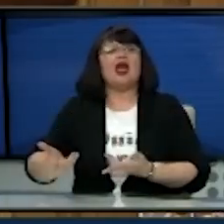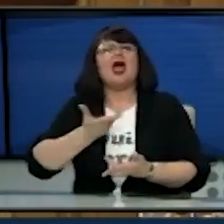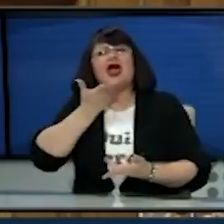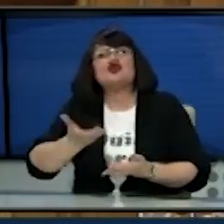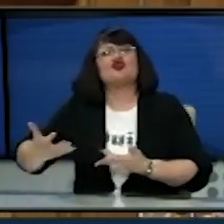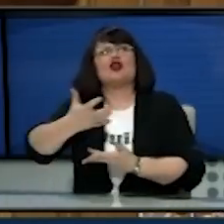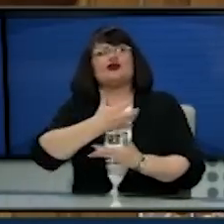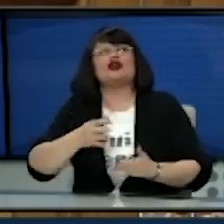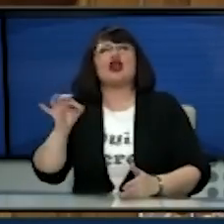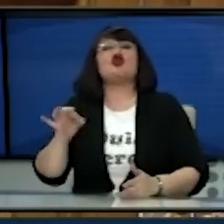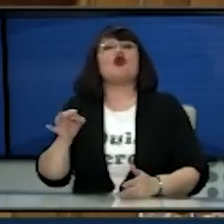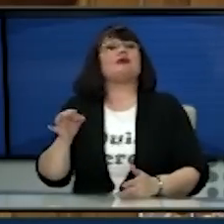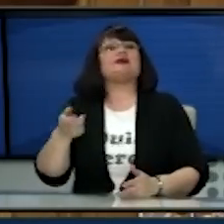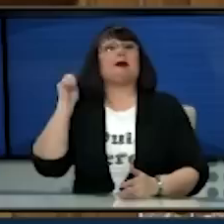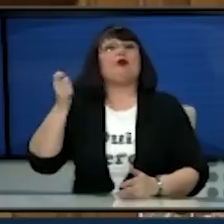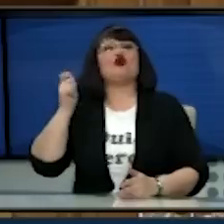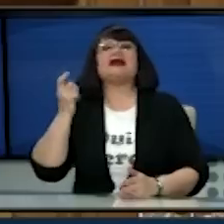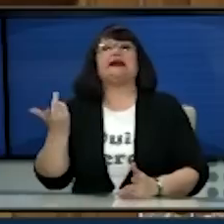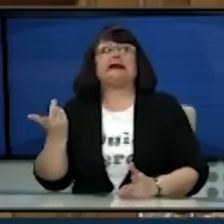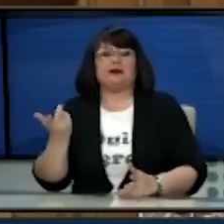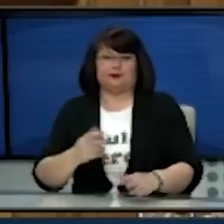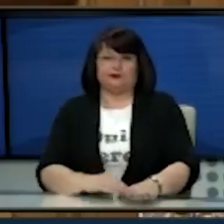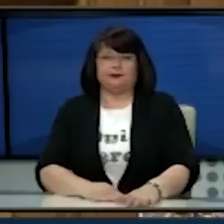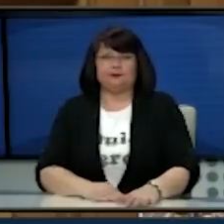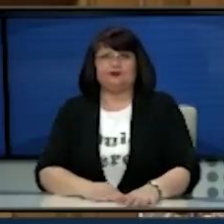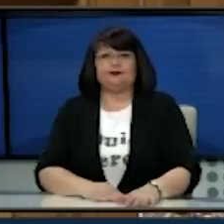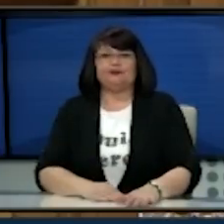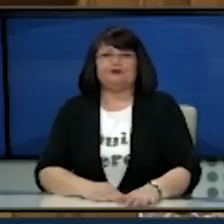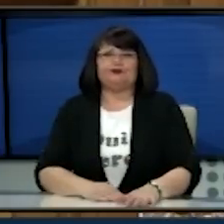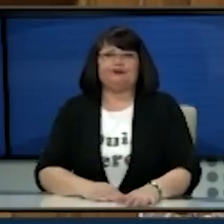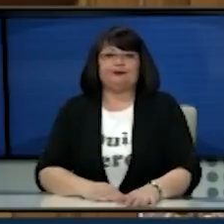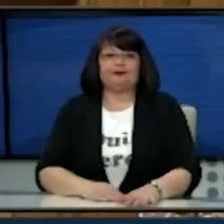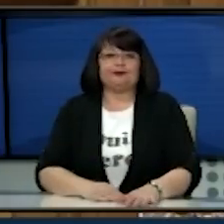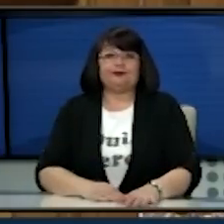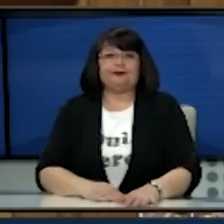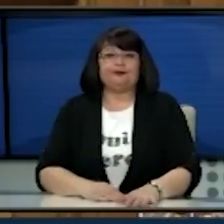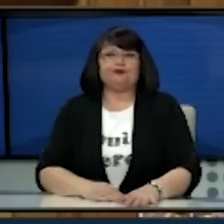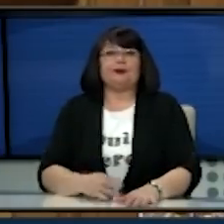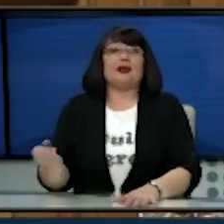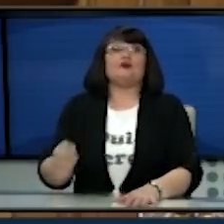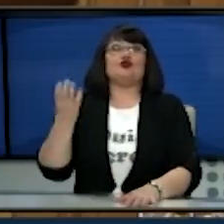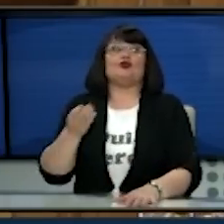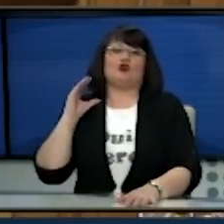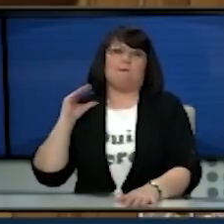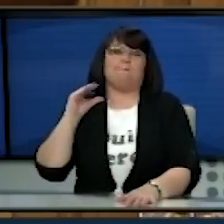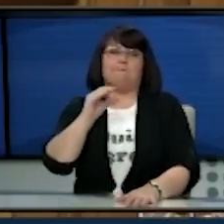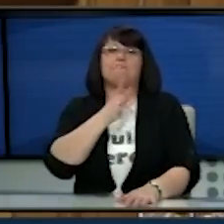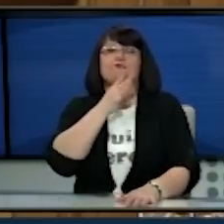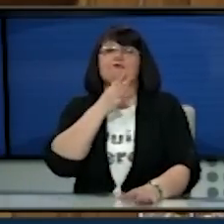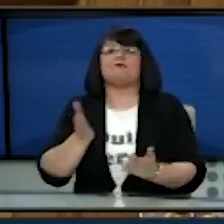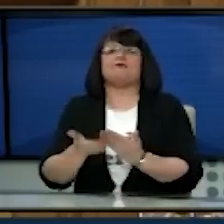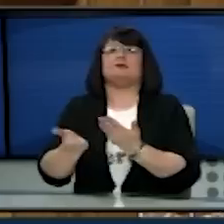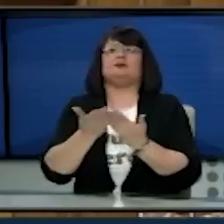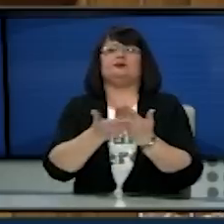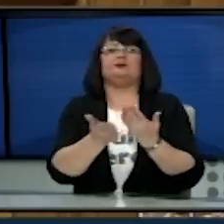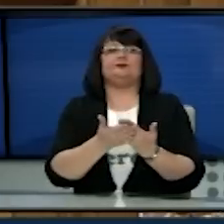στη νομισματική τους πολιτική. Χώρια που τα περιθώρια για νέα πακέτα προσωρινής στήριξης, εδώ που τα